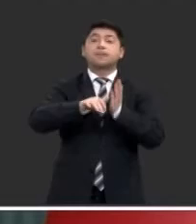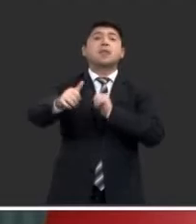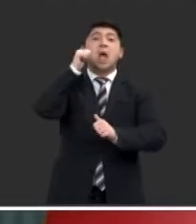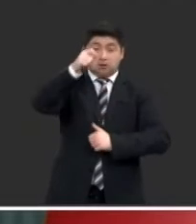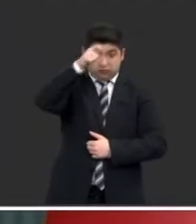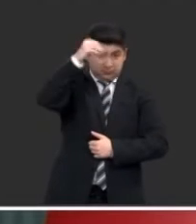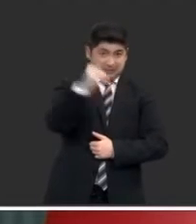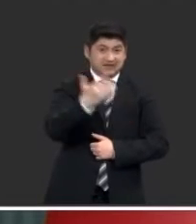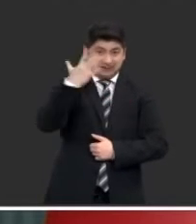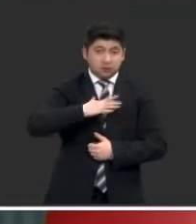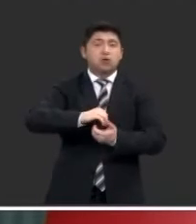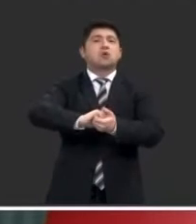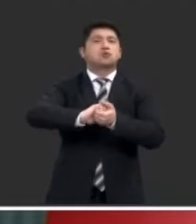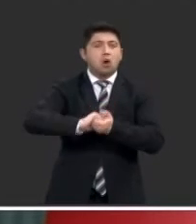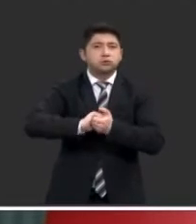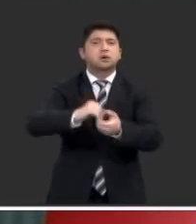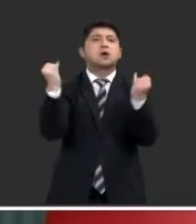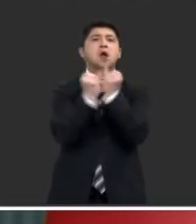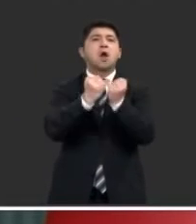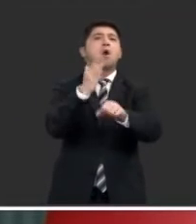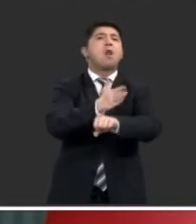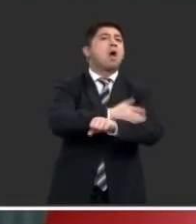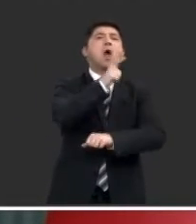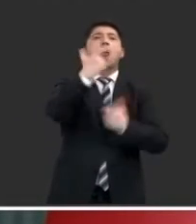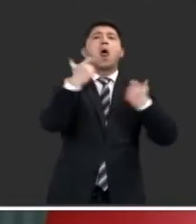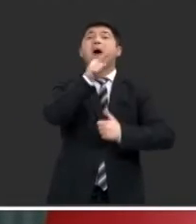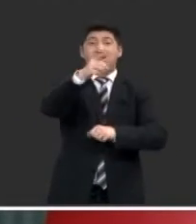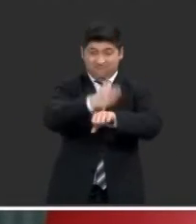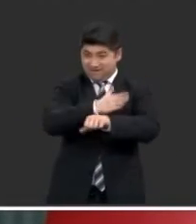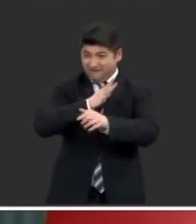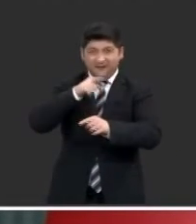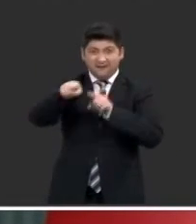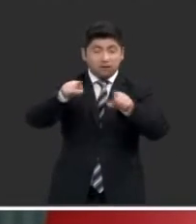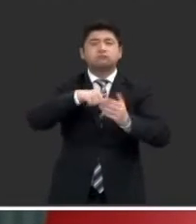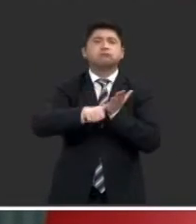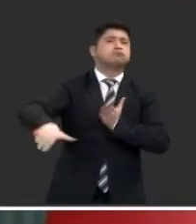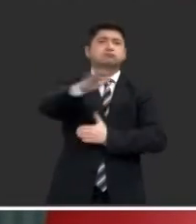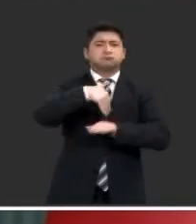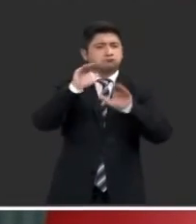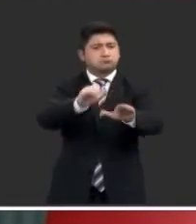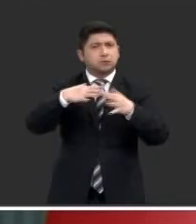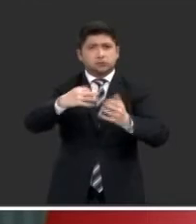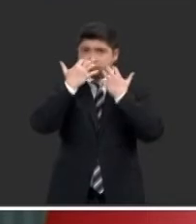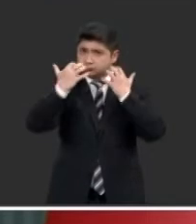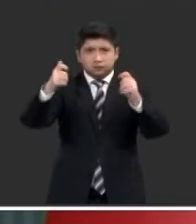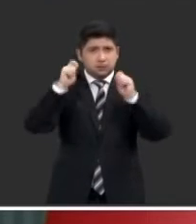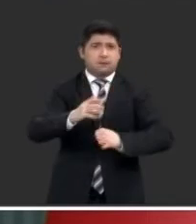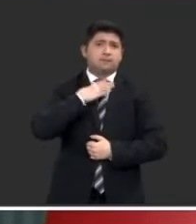talebinde bulunan dost ve kardeş ülke vatandaşlarına da her türlü desteği veriyoruz